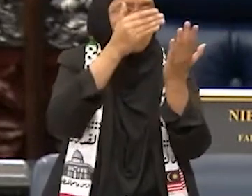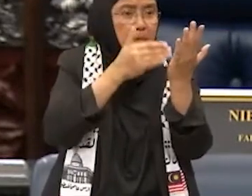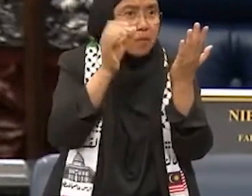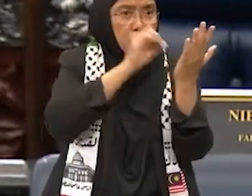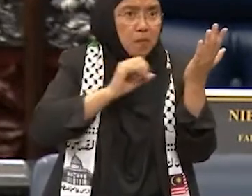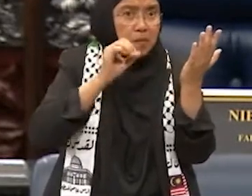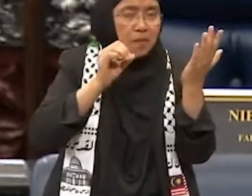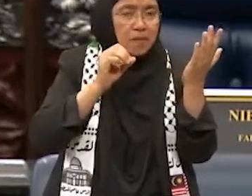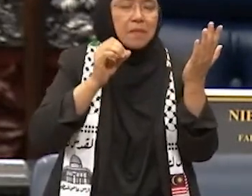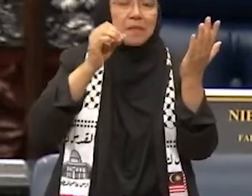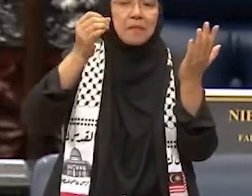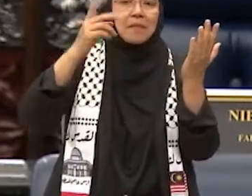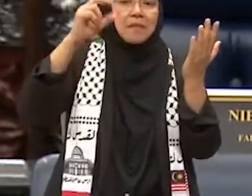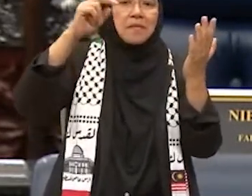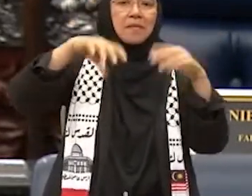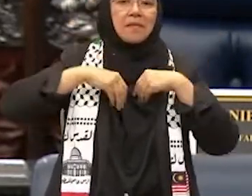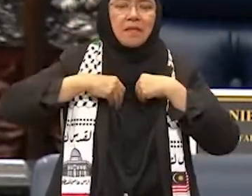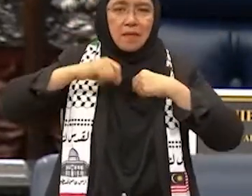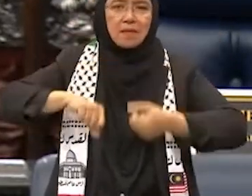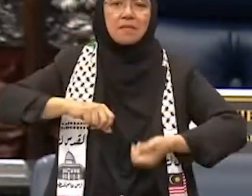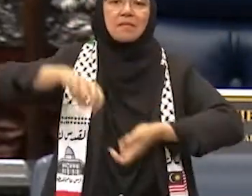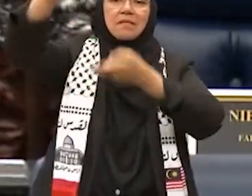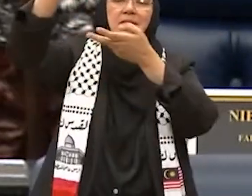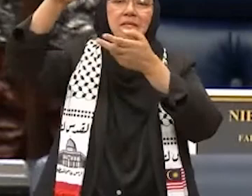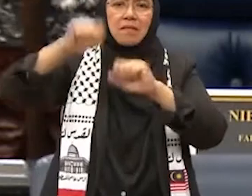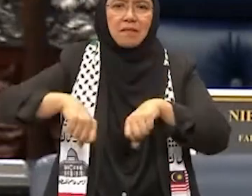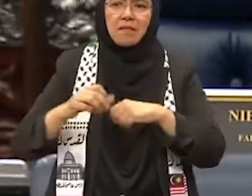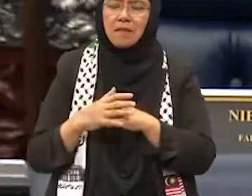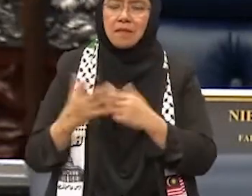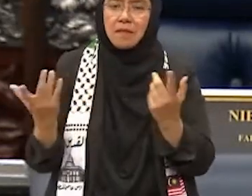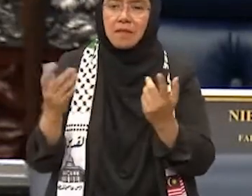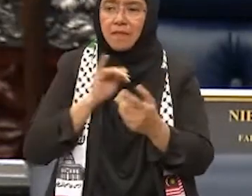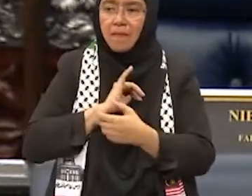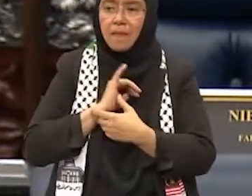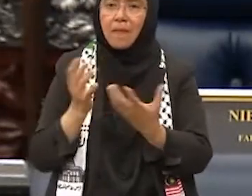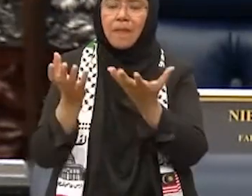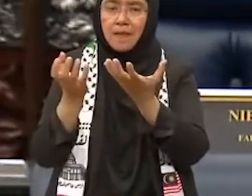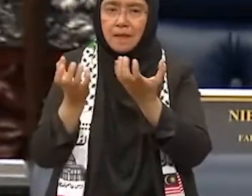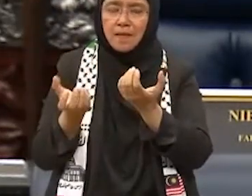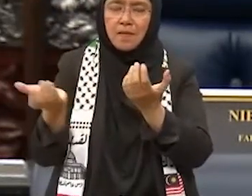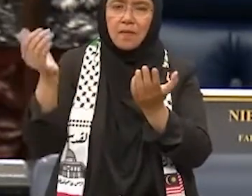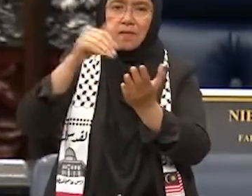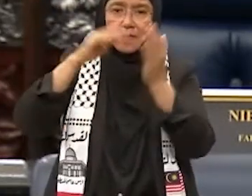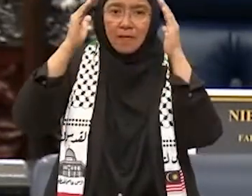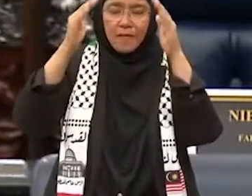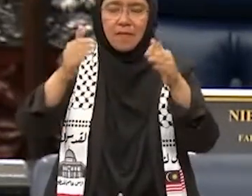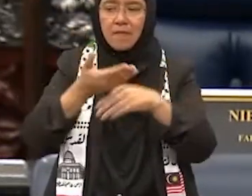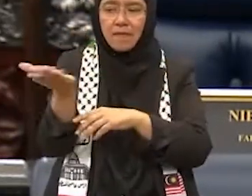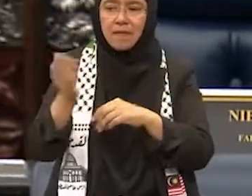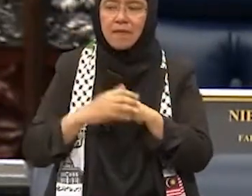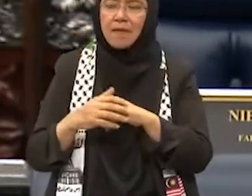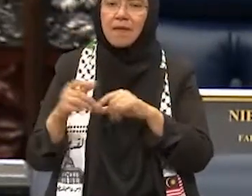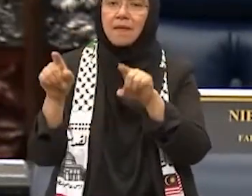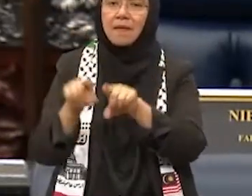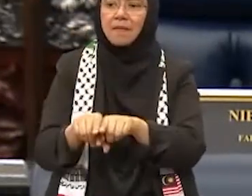saya nak maklumkan kepada dewan yang mulia ini berkait apa yang yang berhormat pasimas sebutkan tadi saya difahamkan pihak harakah akan menghantar